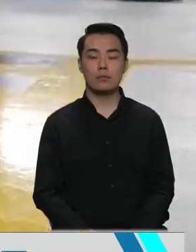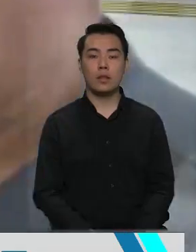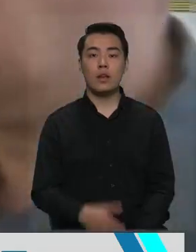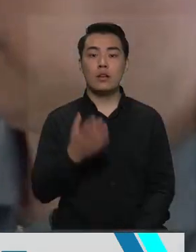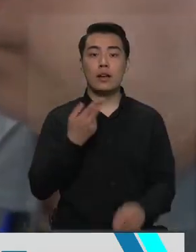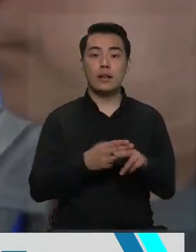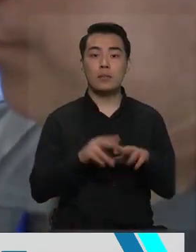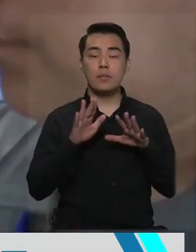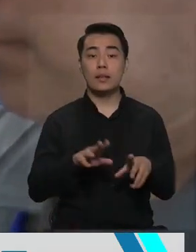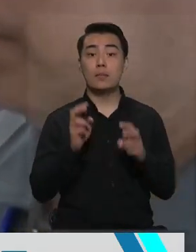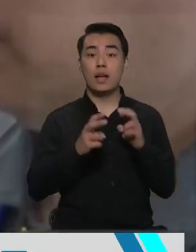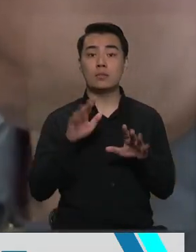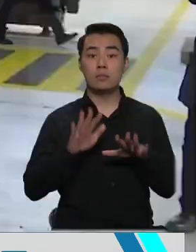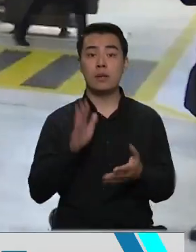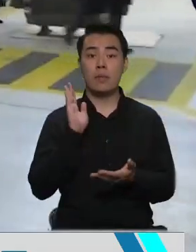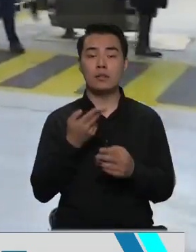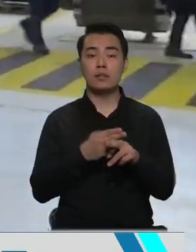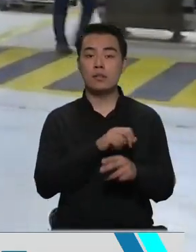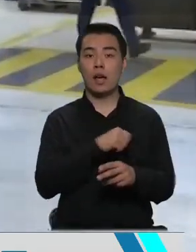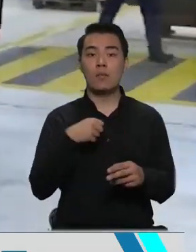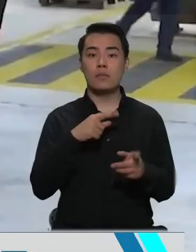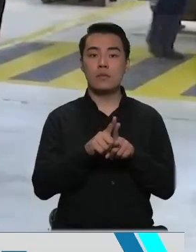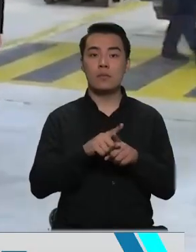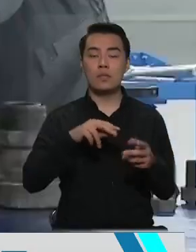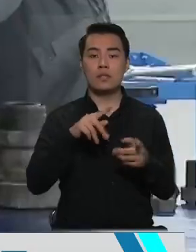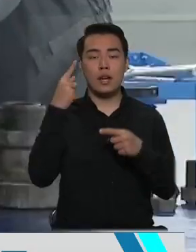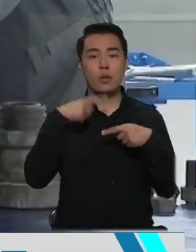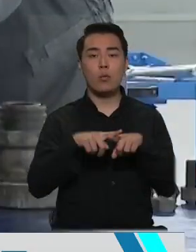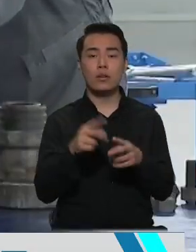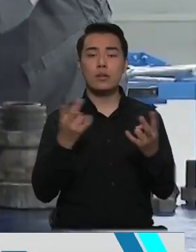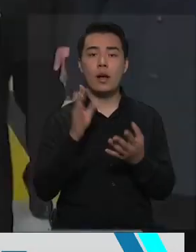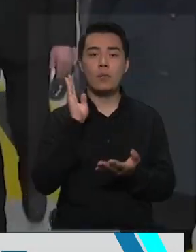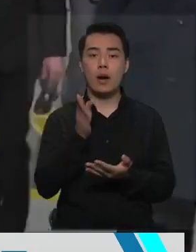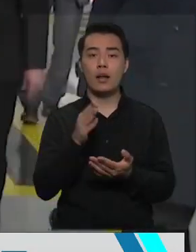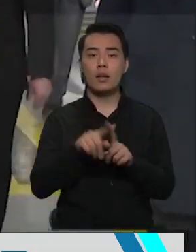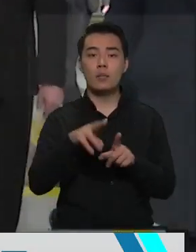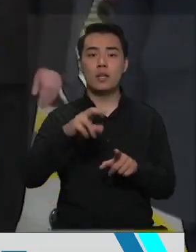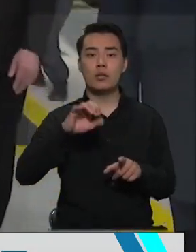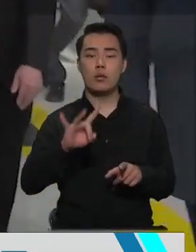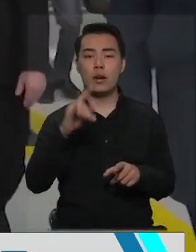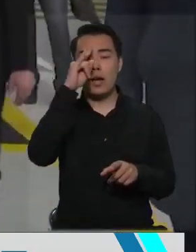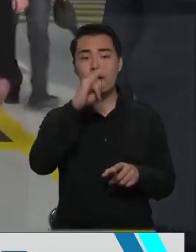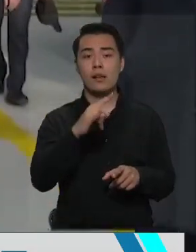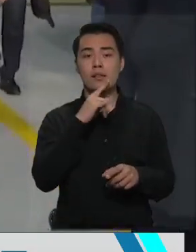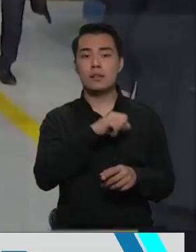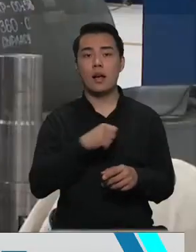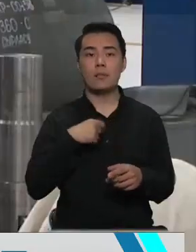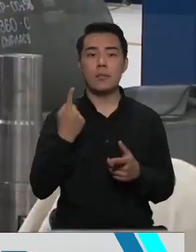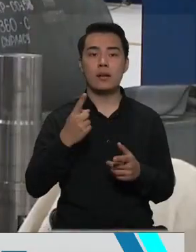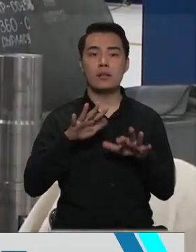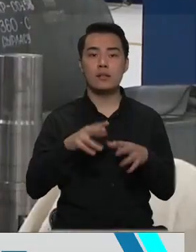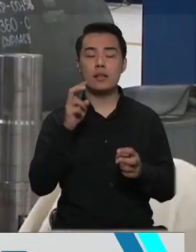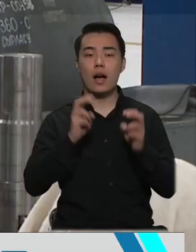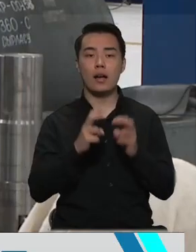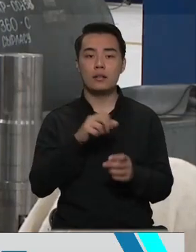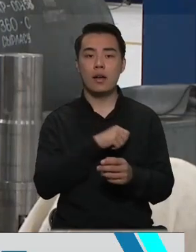там где есть производство всегда будет спрос на оборудование и детали для него петрол вэйлс Казахстан единственное предприятие в стране